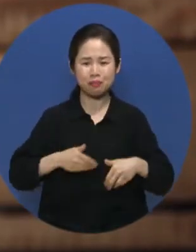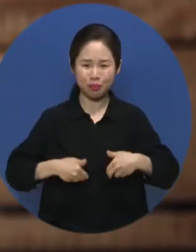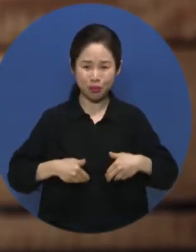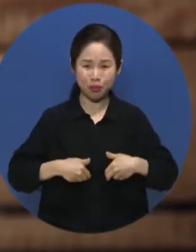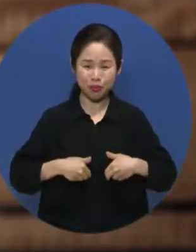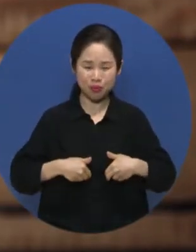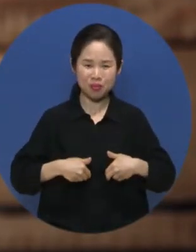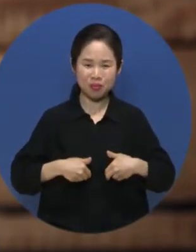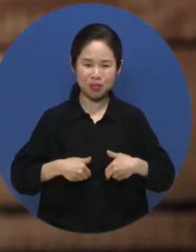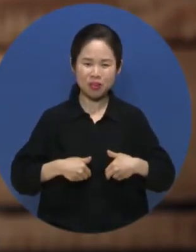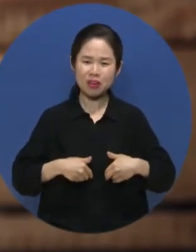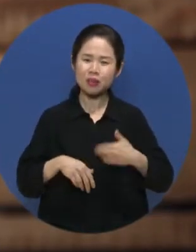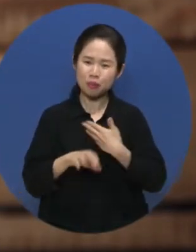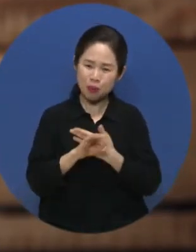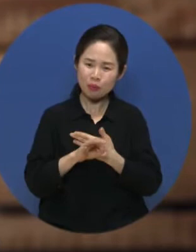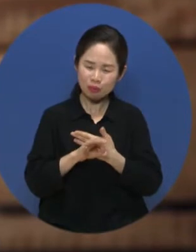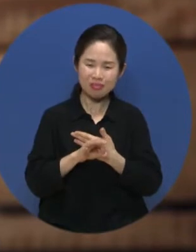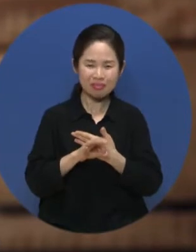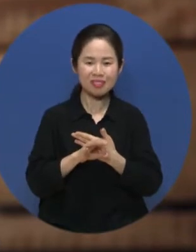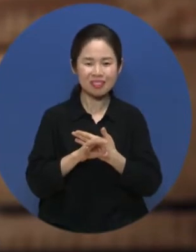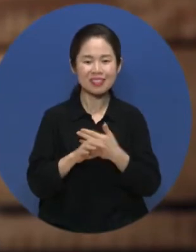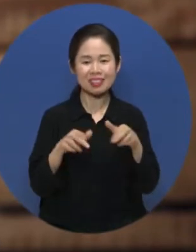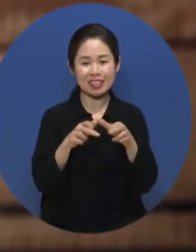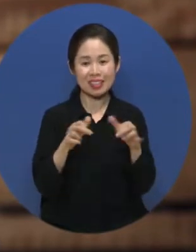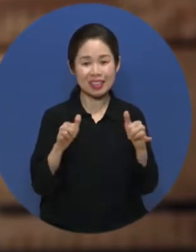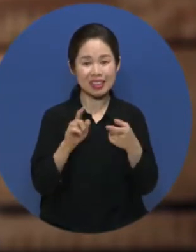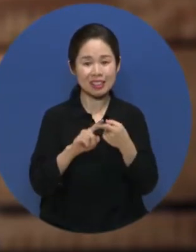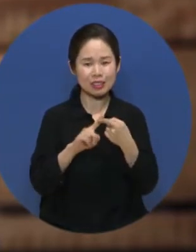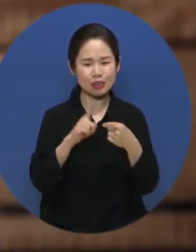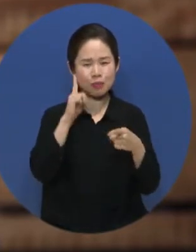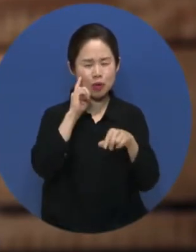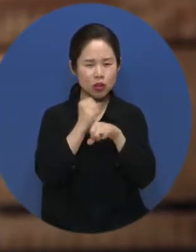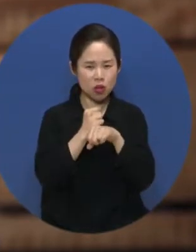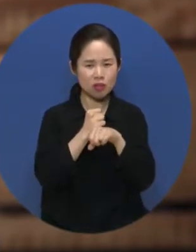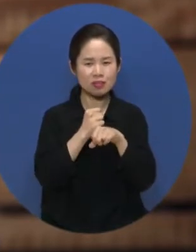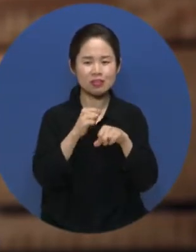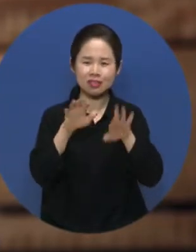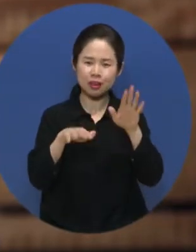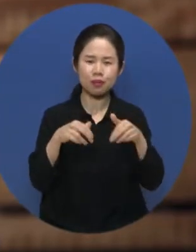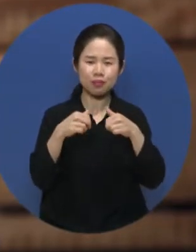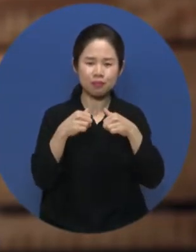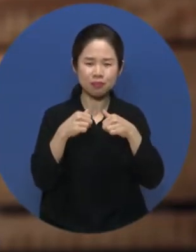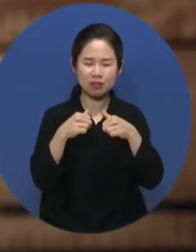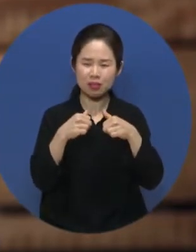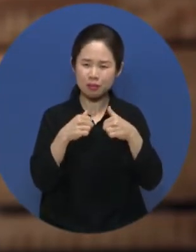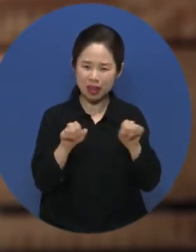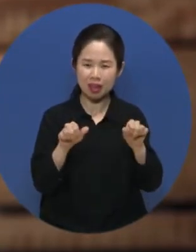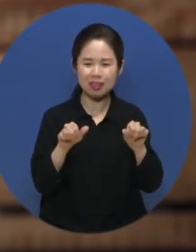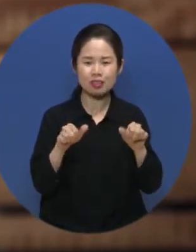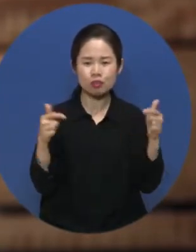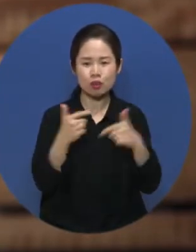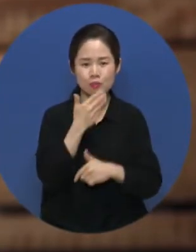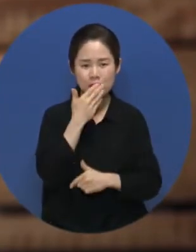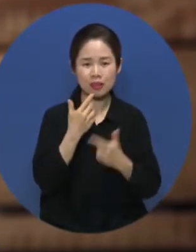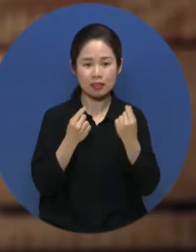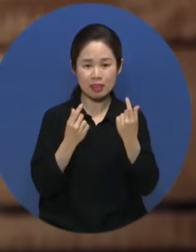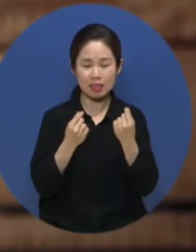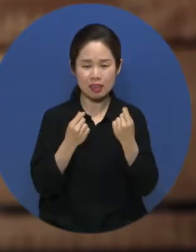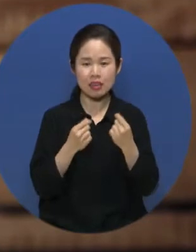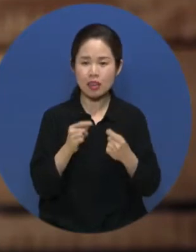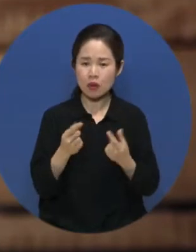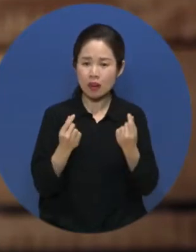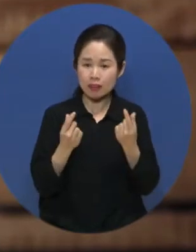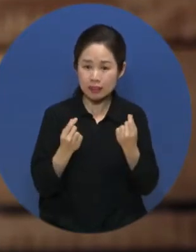차별을 많이 줄일 수 있다라고 생각을 해요. 이런 편견과 차별을 줄임으로 인해서 우리가 어떤 식으로 생각을 바꿀 수 있는지 몇 가지 예를